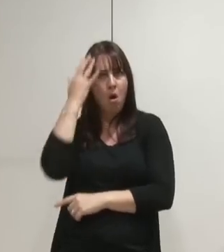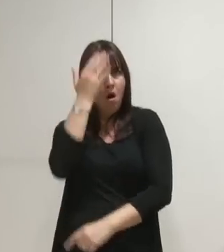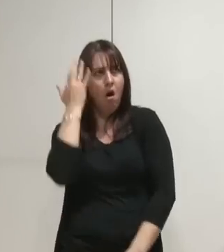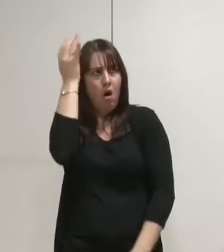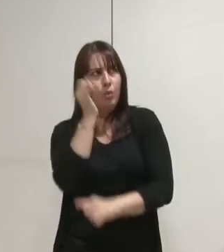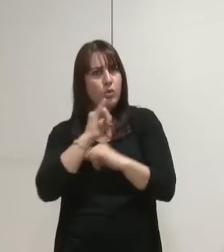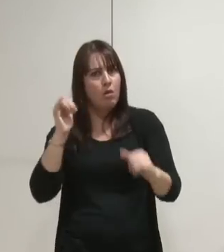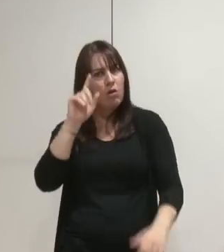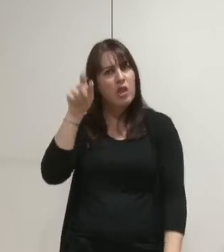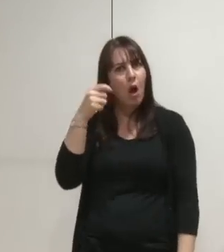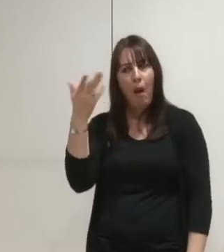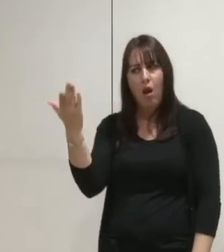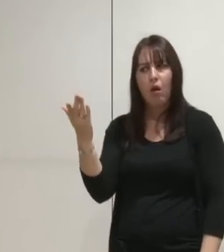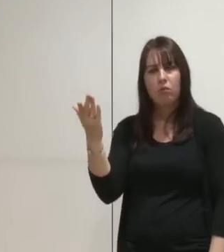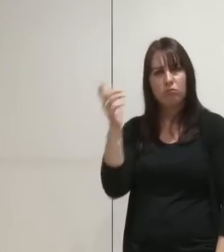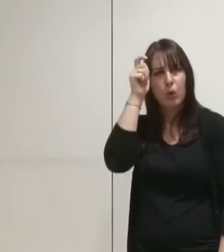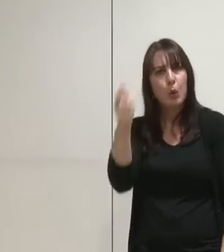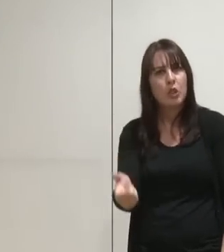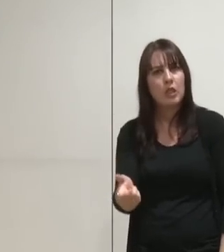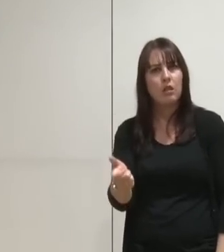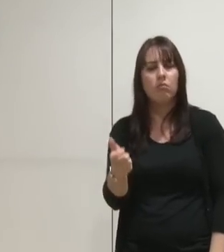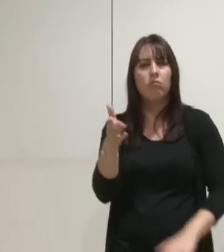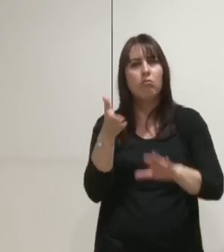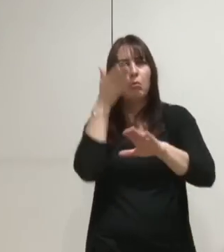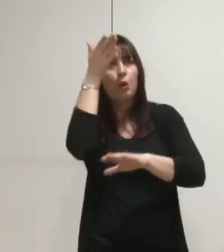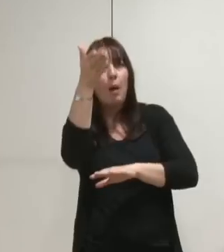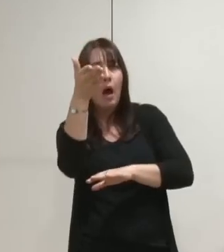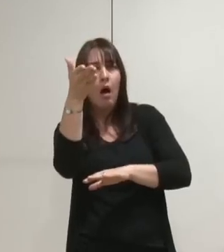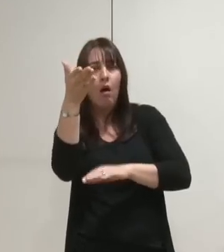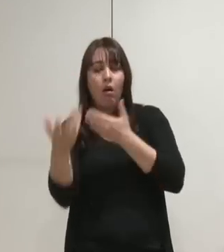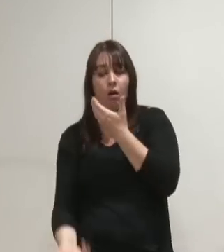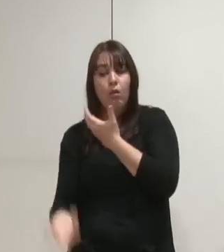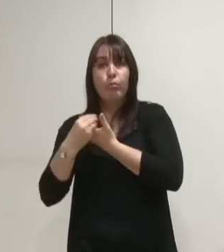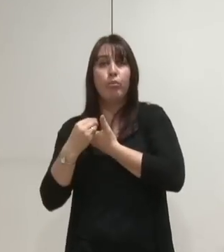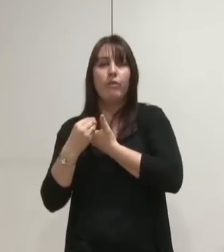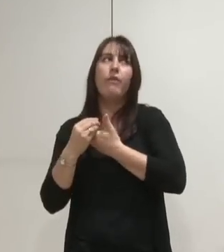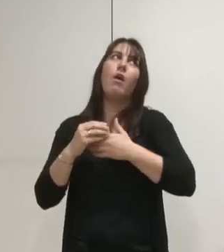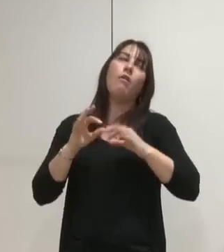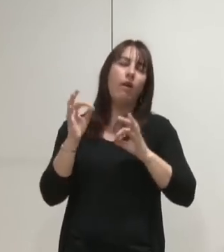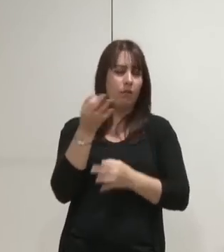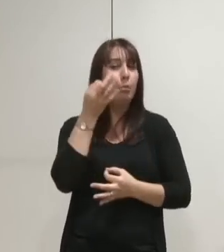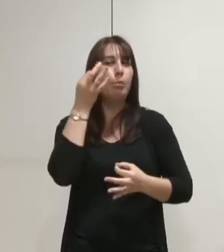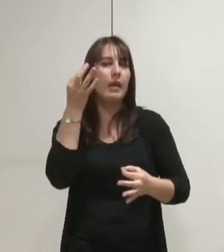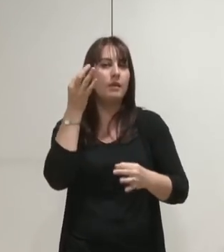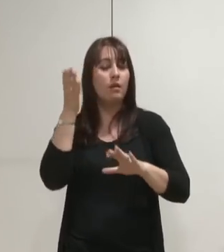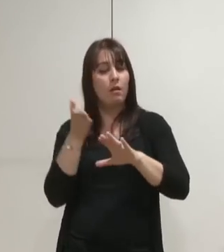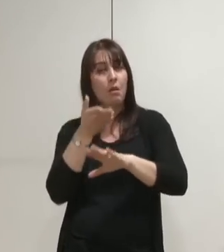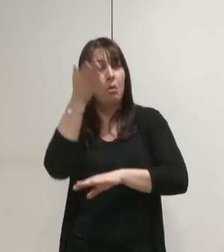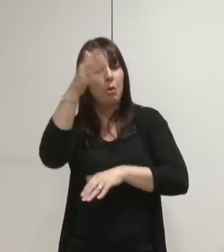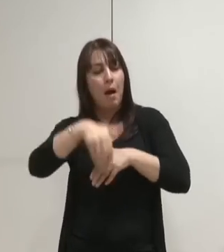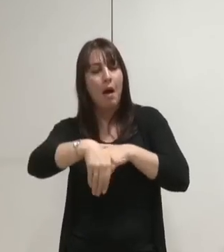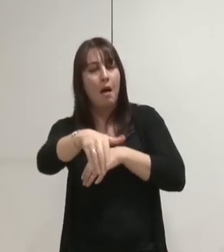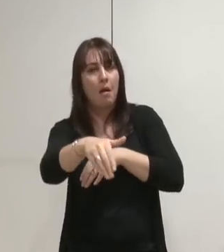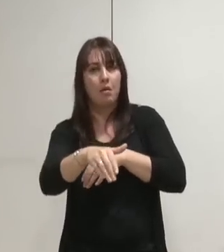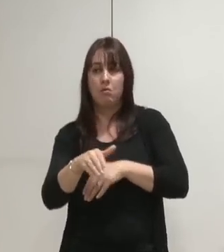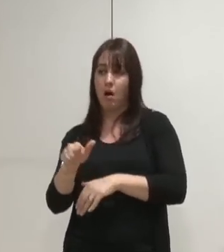il semble que la réponse apportée de les intégrer demain ou plus exactement de les laisser demain au sein de